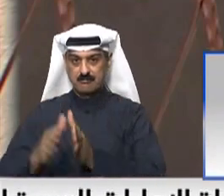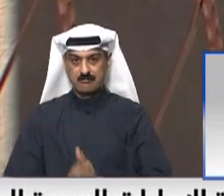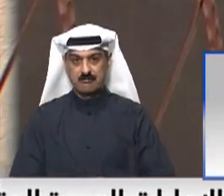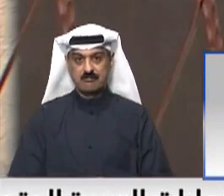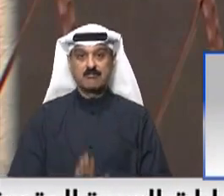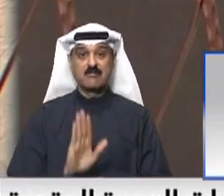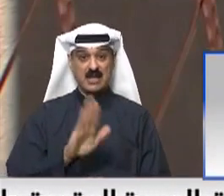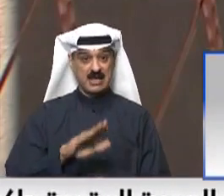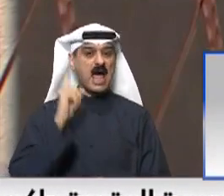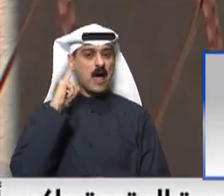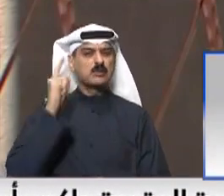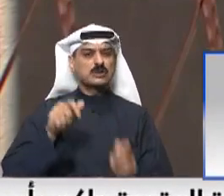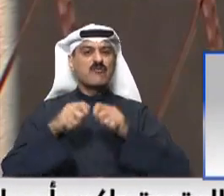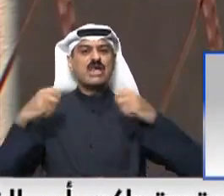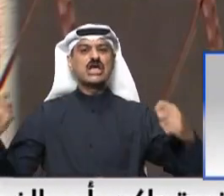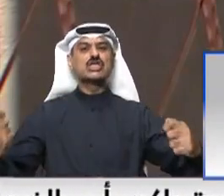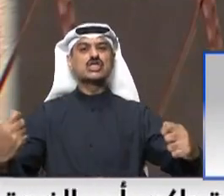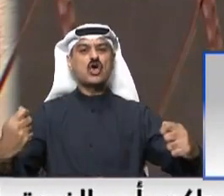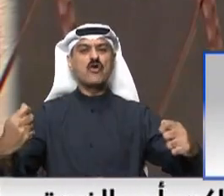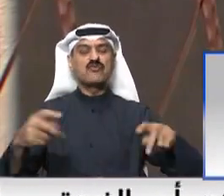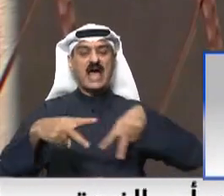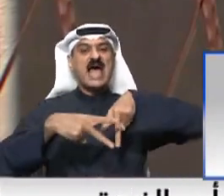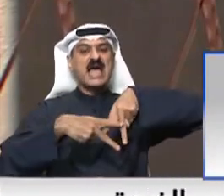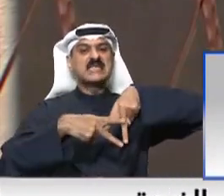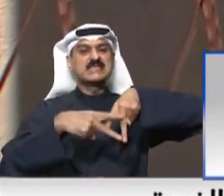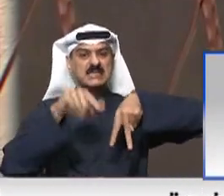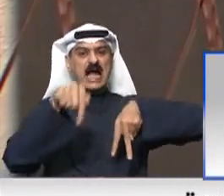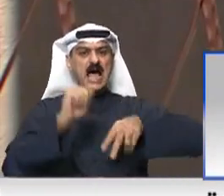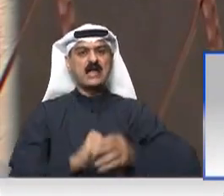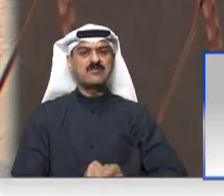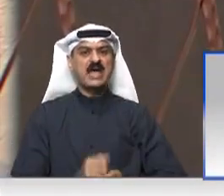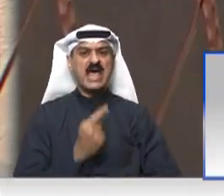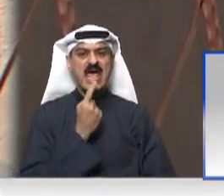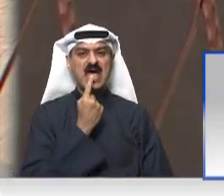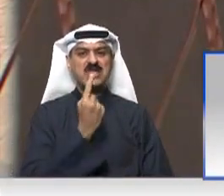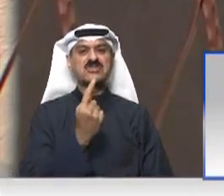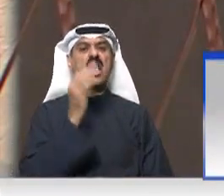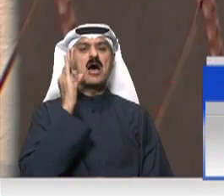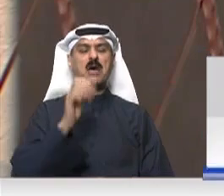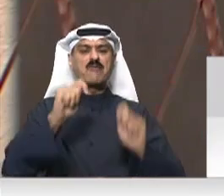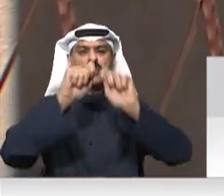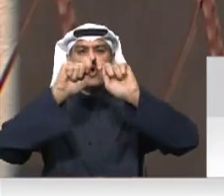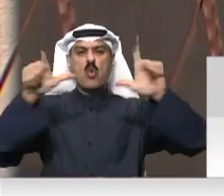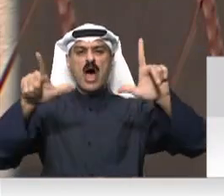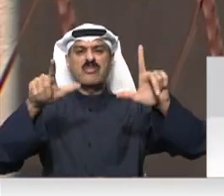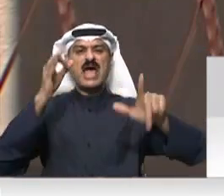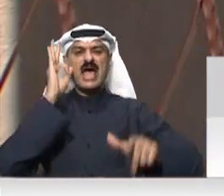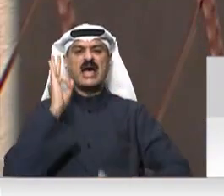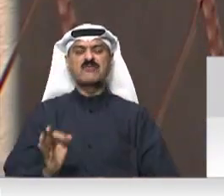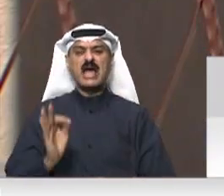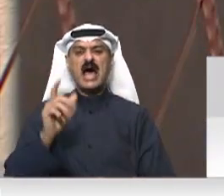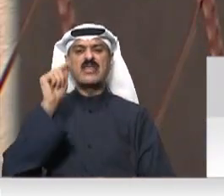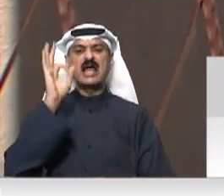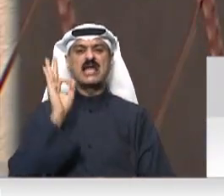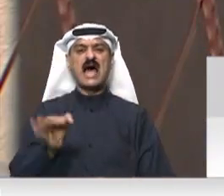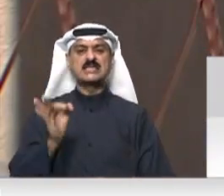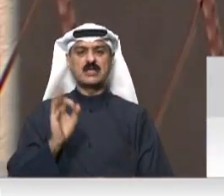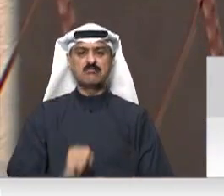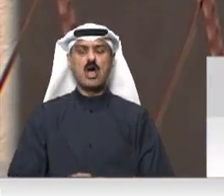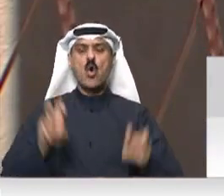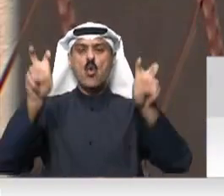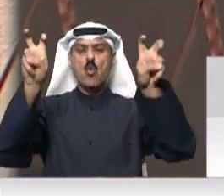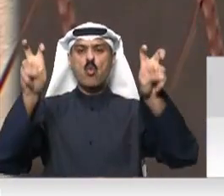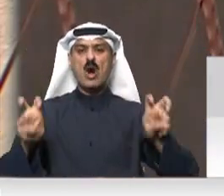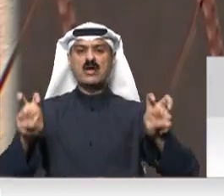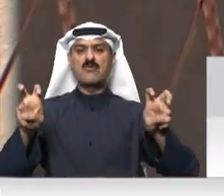بعض الصحف العبريه ربما بدات تطالب بشكل واضح القياده السياسيه يعني يجب ان لا